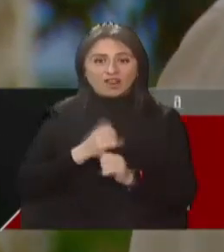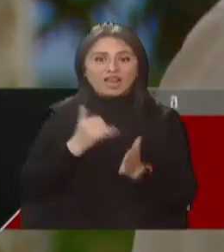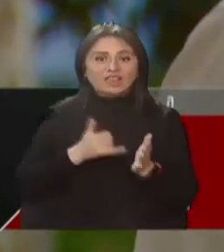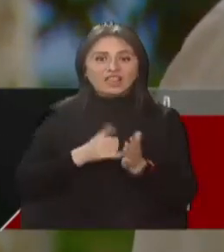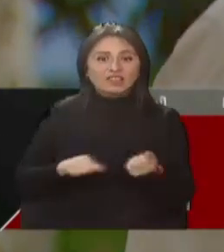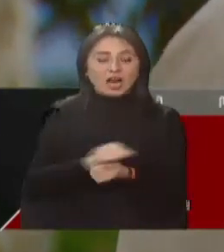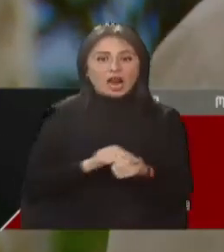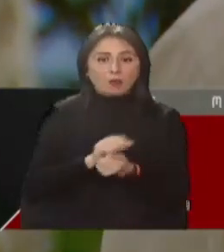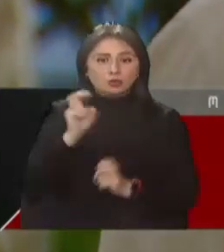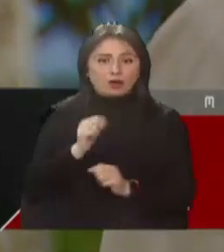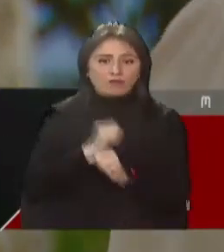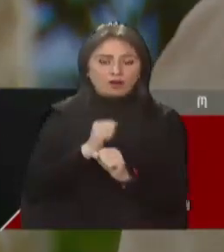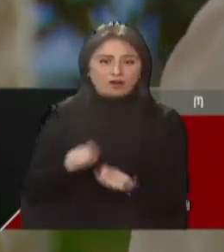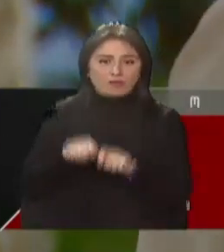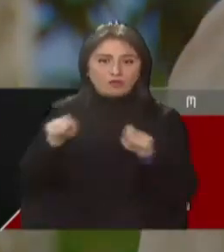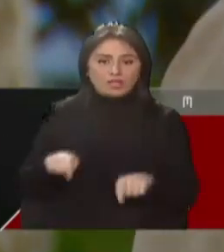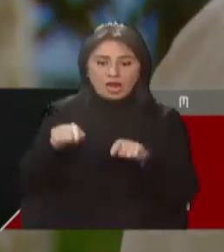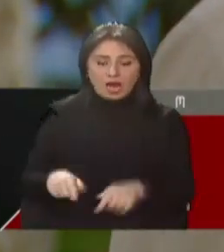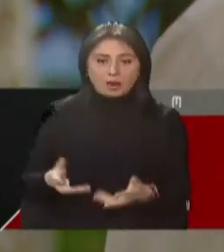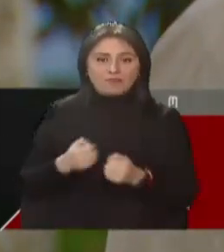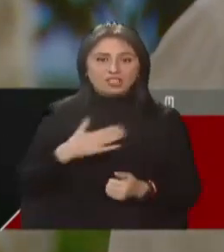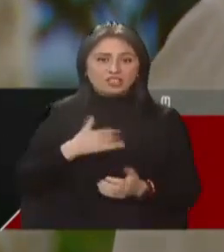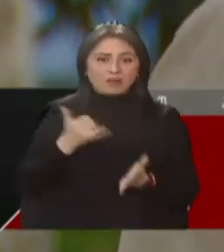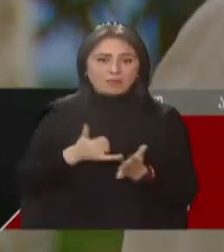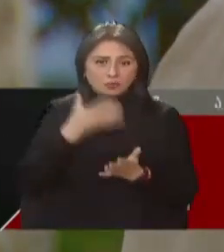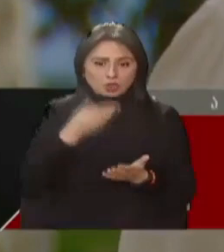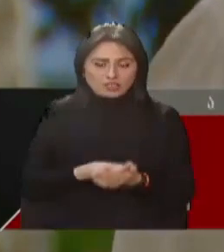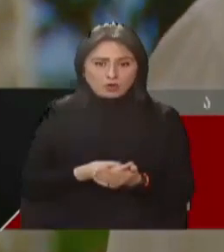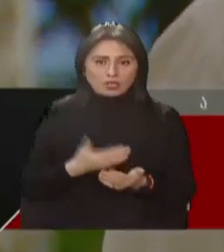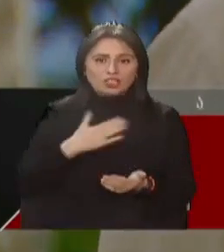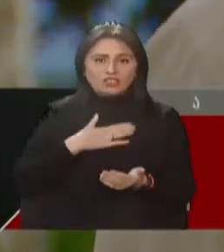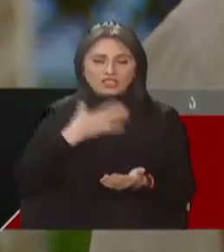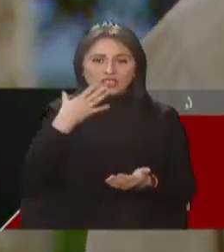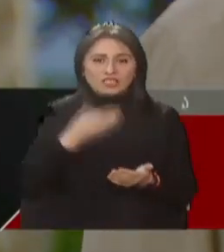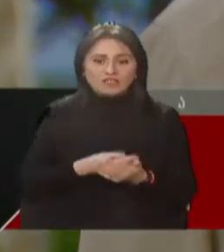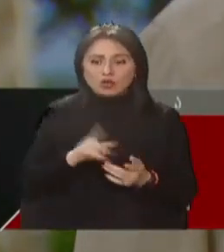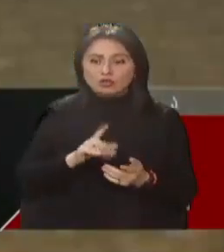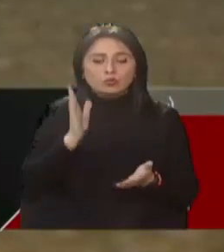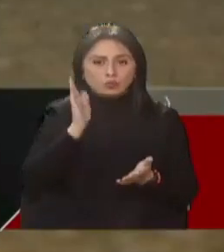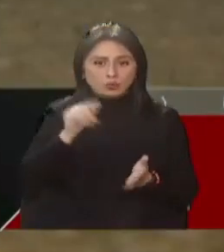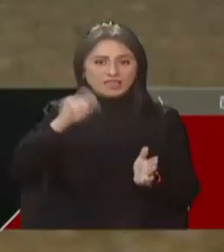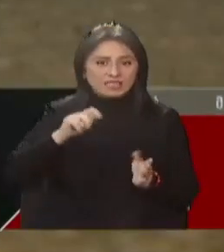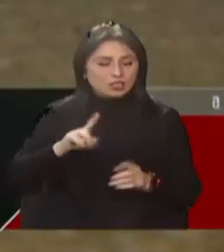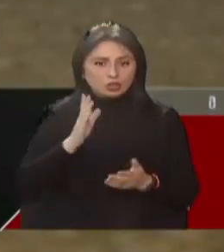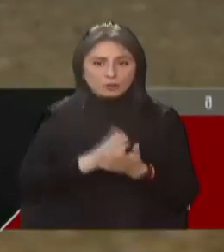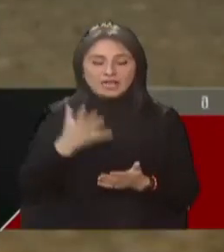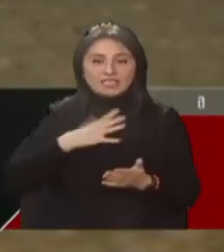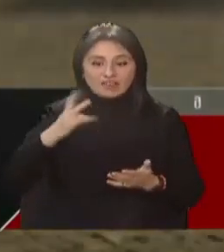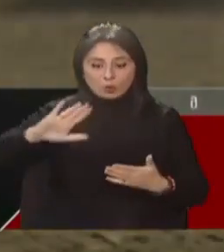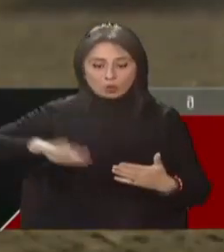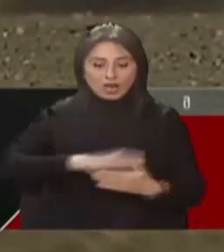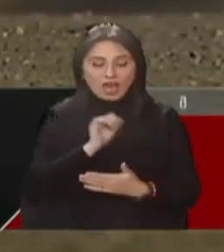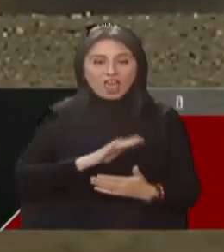ნავთობის გადამამუშავებელი ქარხანა და აქვე მივიღოთ ჩვენი ბენზინი, ჩვენი დაუშვათ სალწოლიარი და ასე შემდეგ. საქართველოზე უნდა